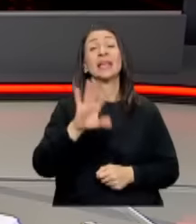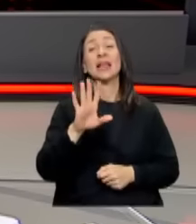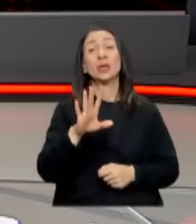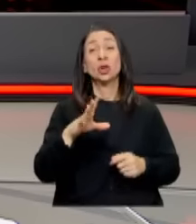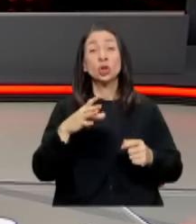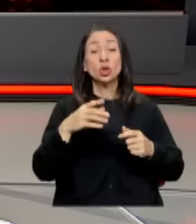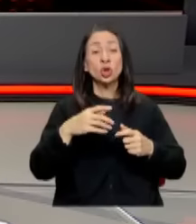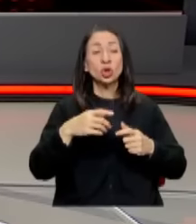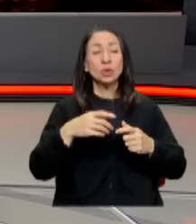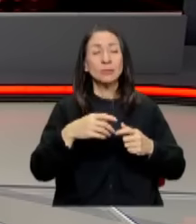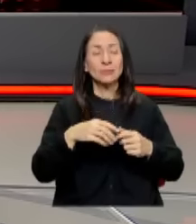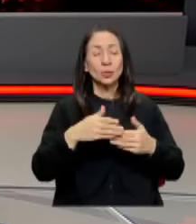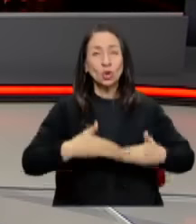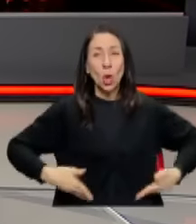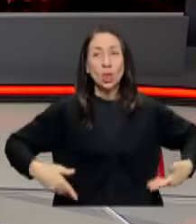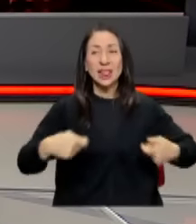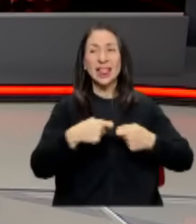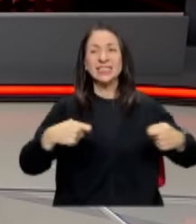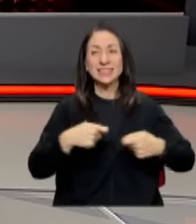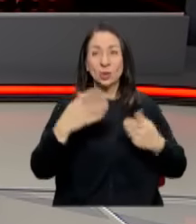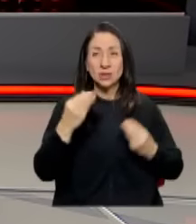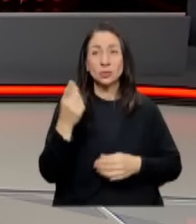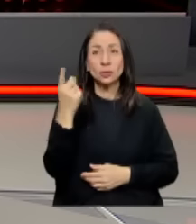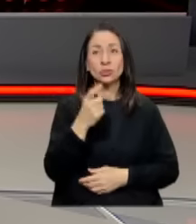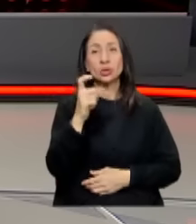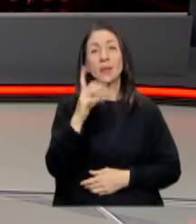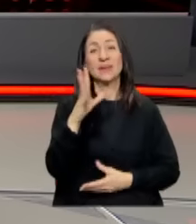don lastiği olsaydık %95 zam almıştık.